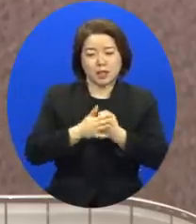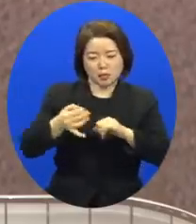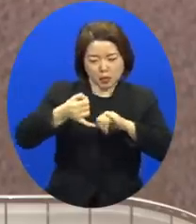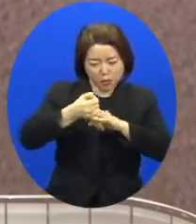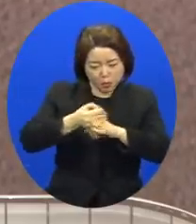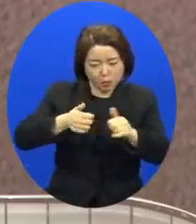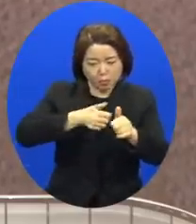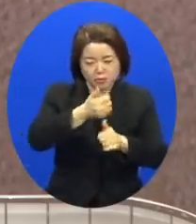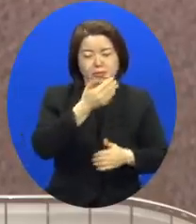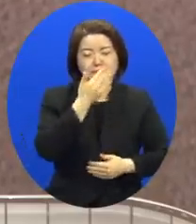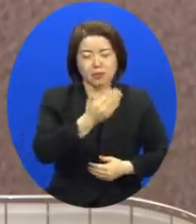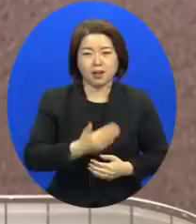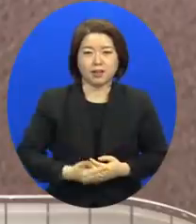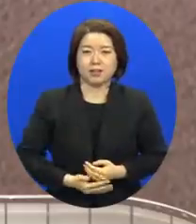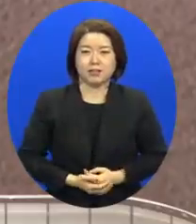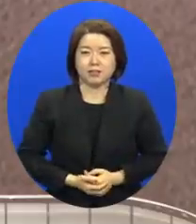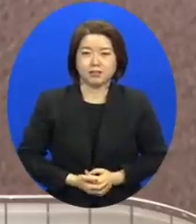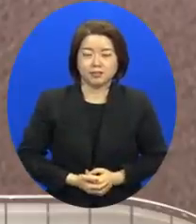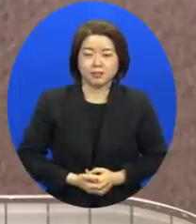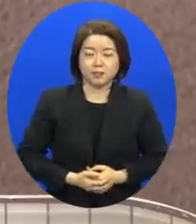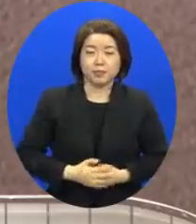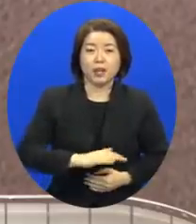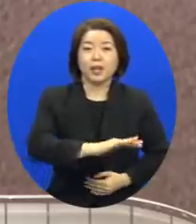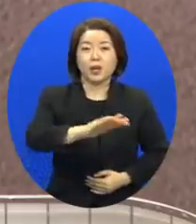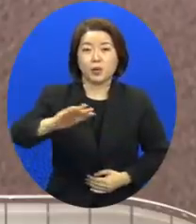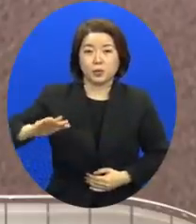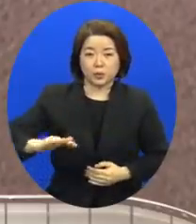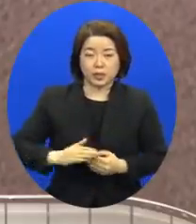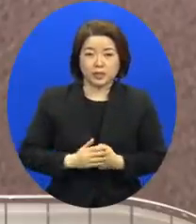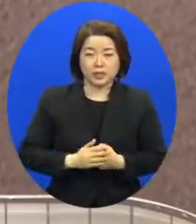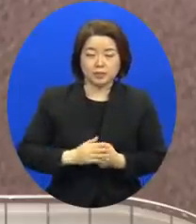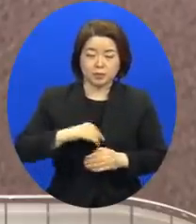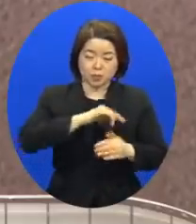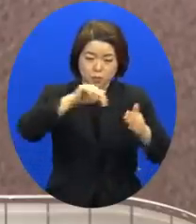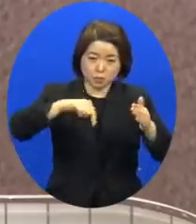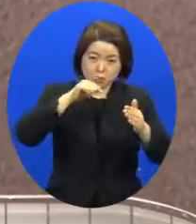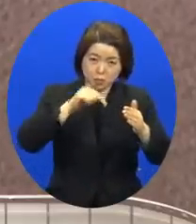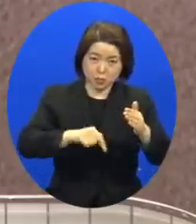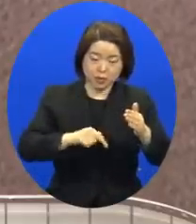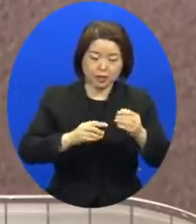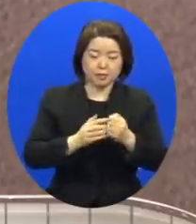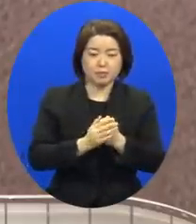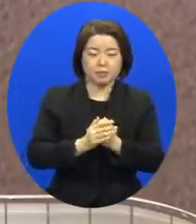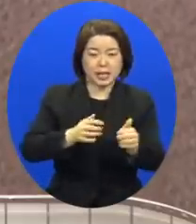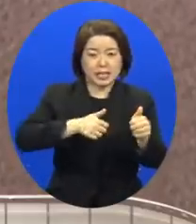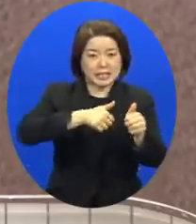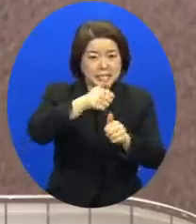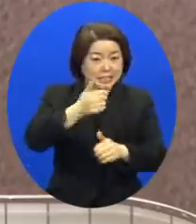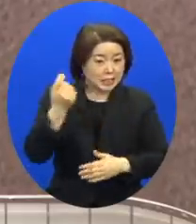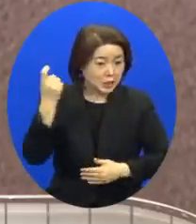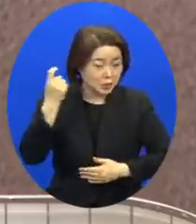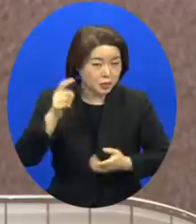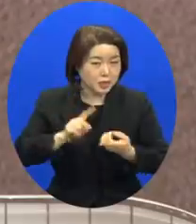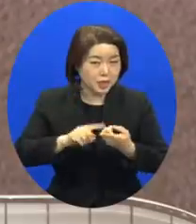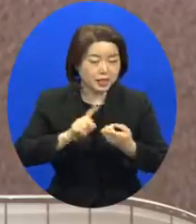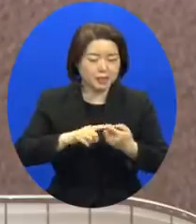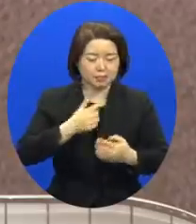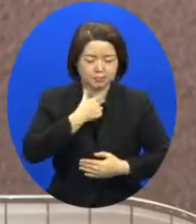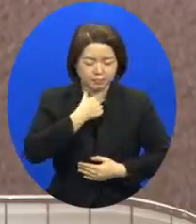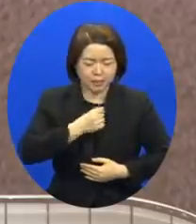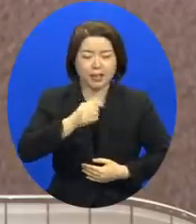되겠죠 우리는 우리 마음속에 승리의 소식에 대한 갈망을 가지고